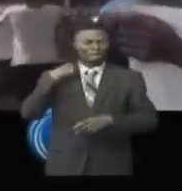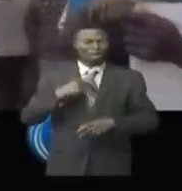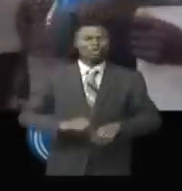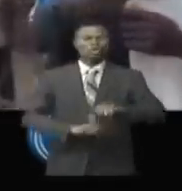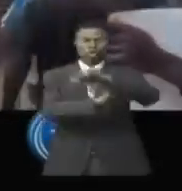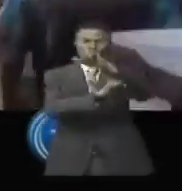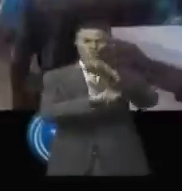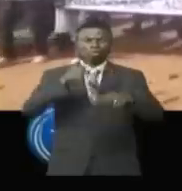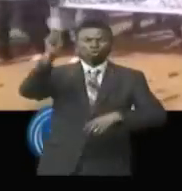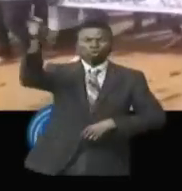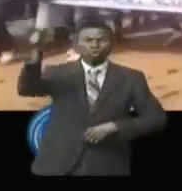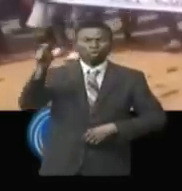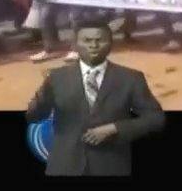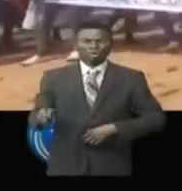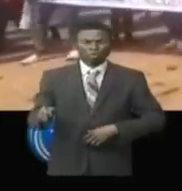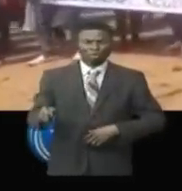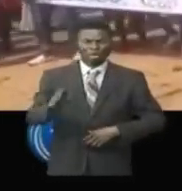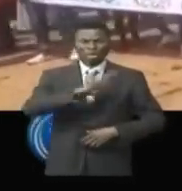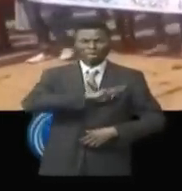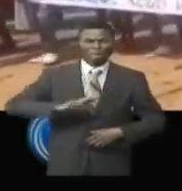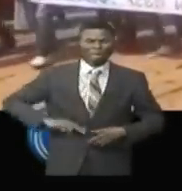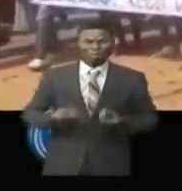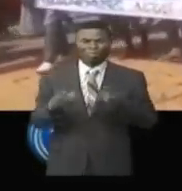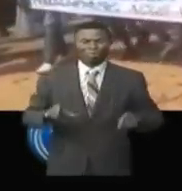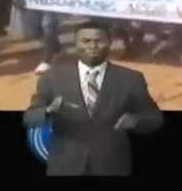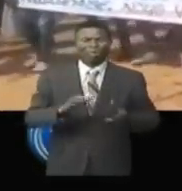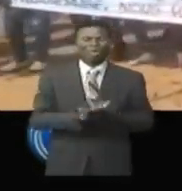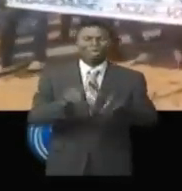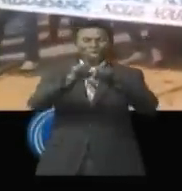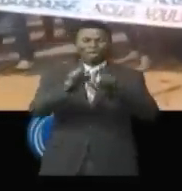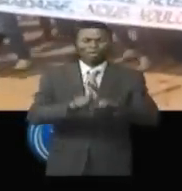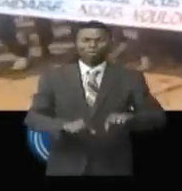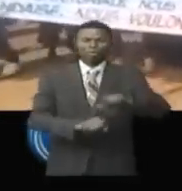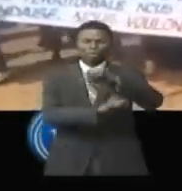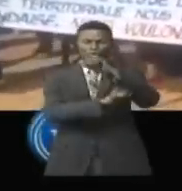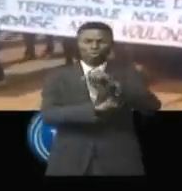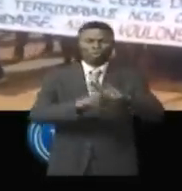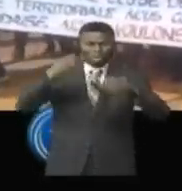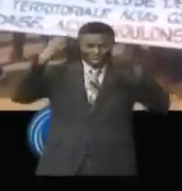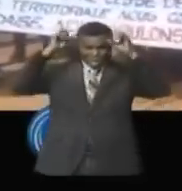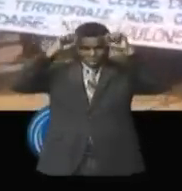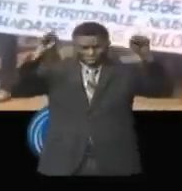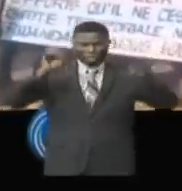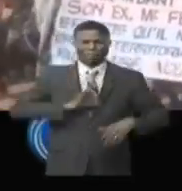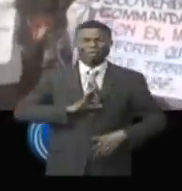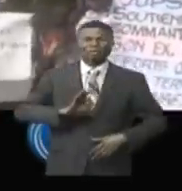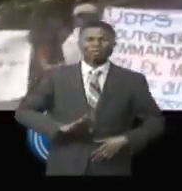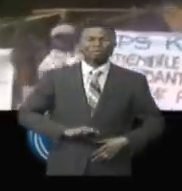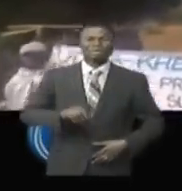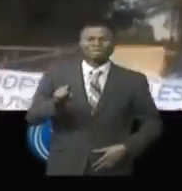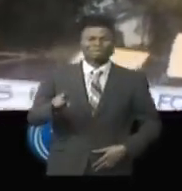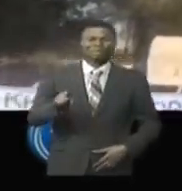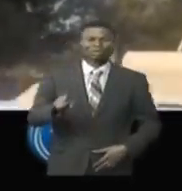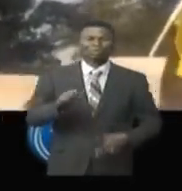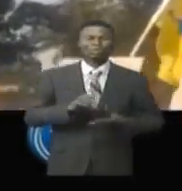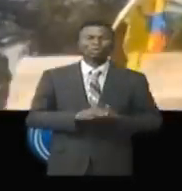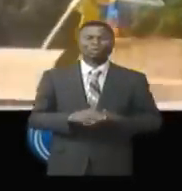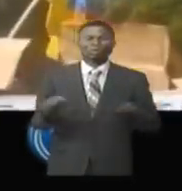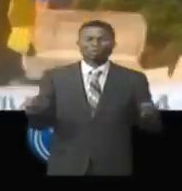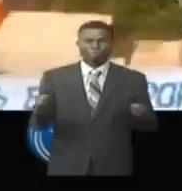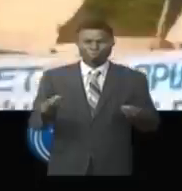les forces armées congolaises, les commandants suprêmes des FARDC et de la PNC, Félix Antoine